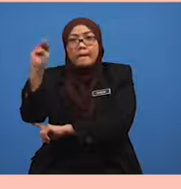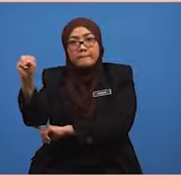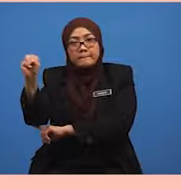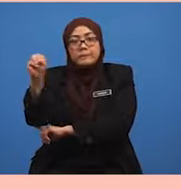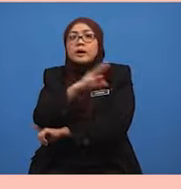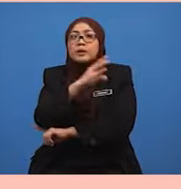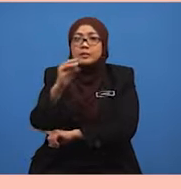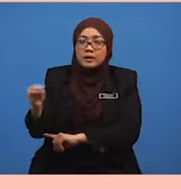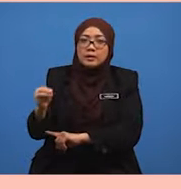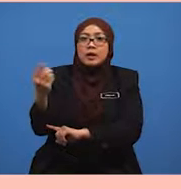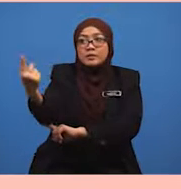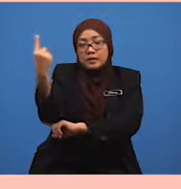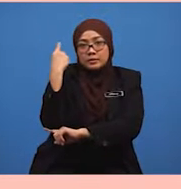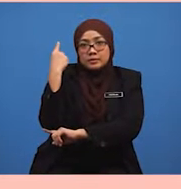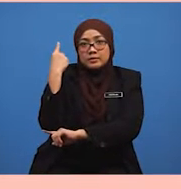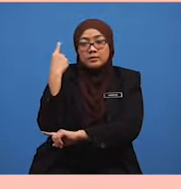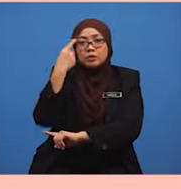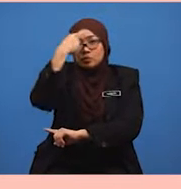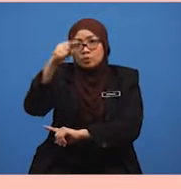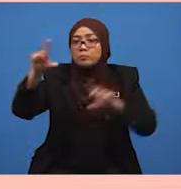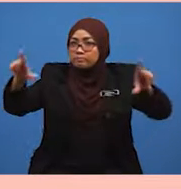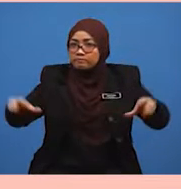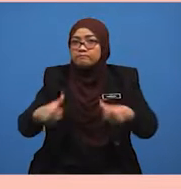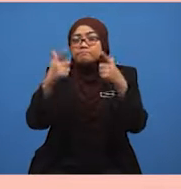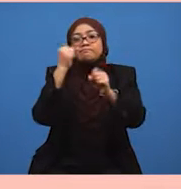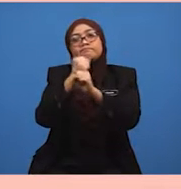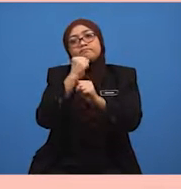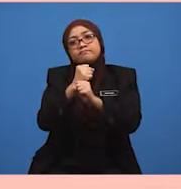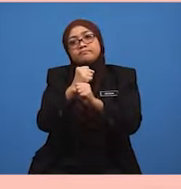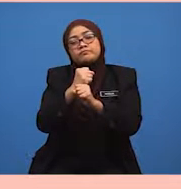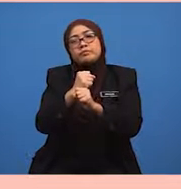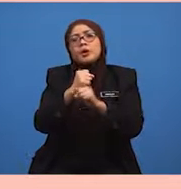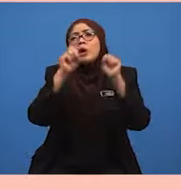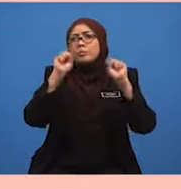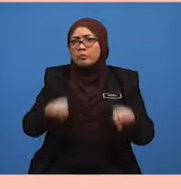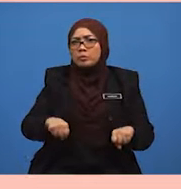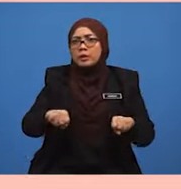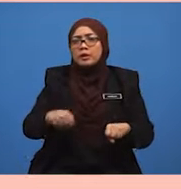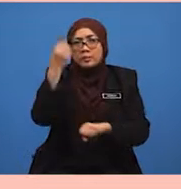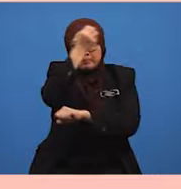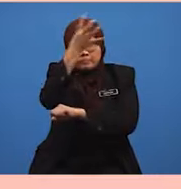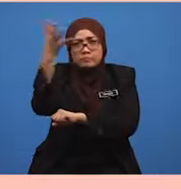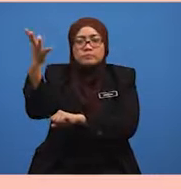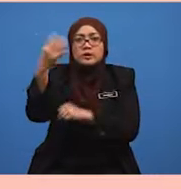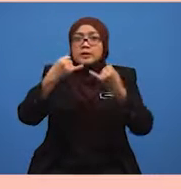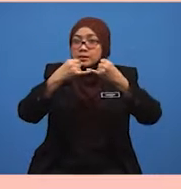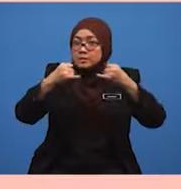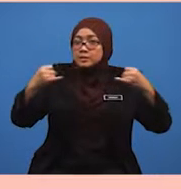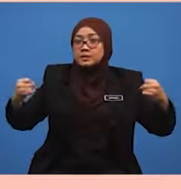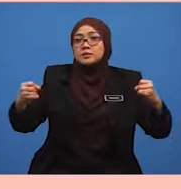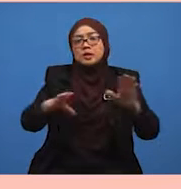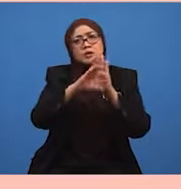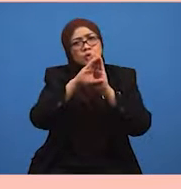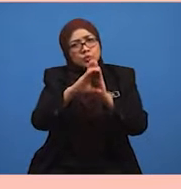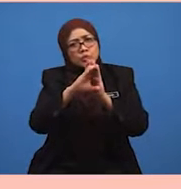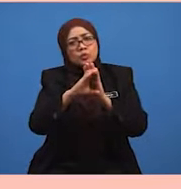kerja. Seterusnya, murid akan dapat menjelas dengan contoh jenis dan kegunaan mesin